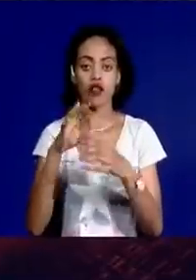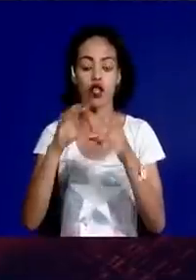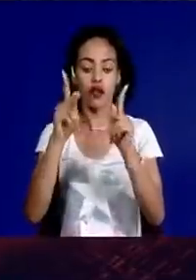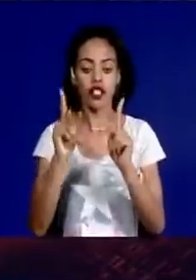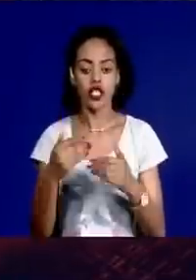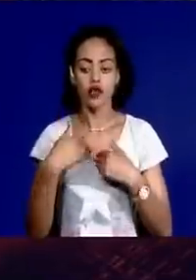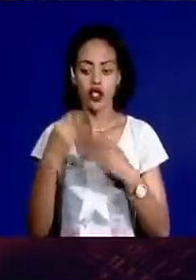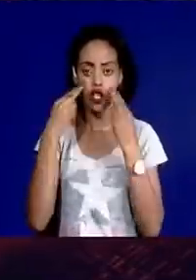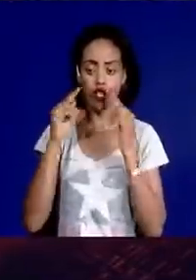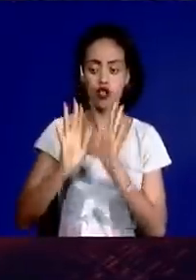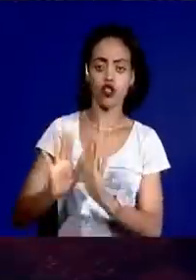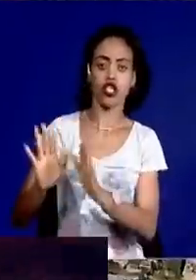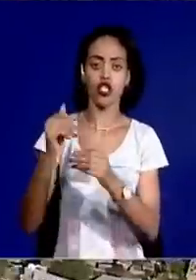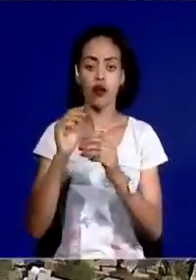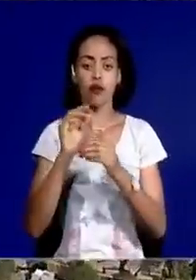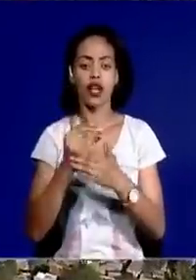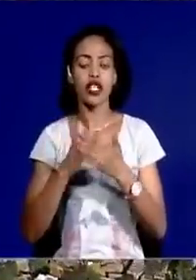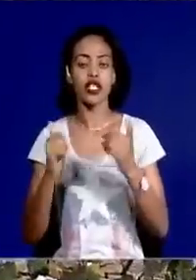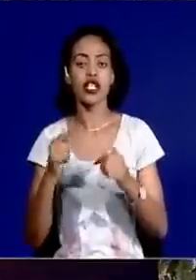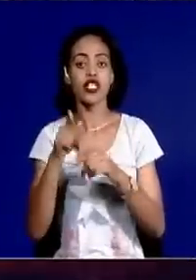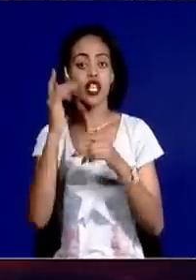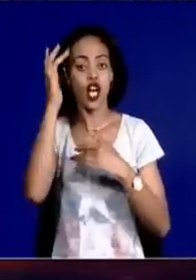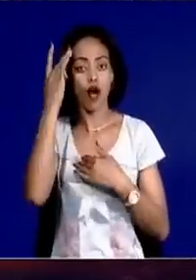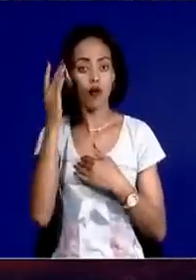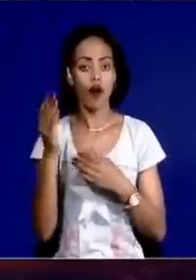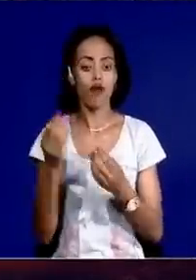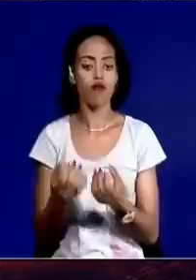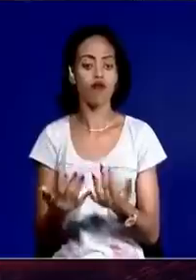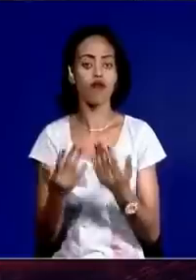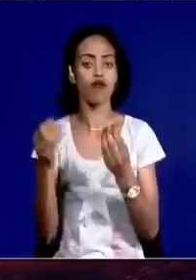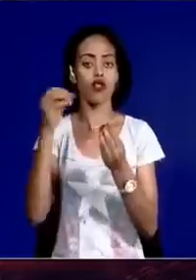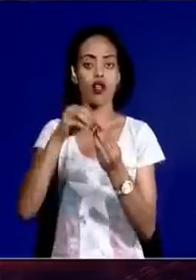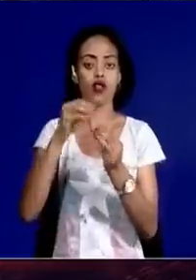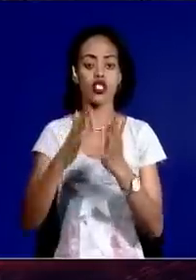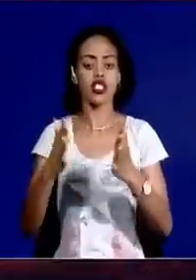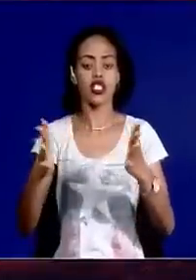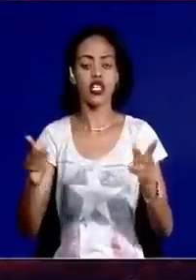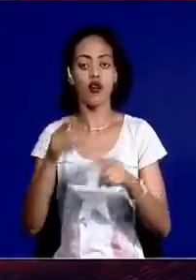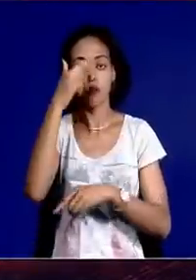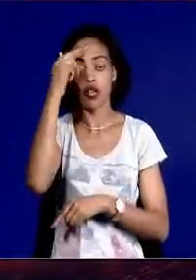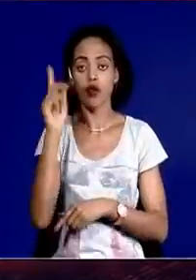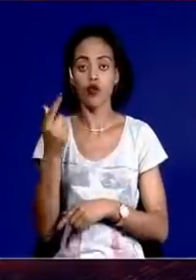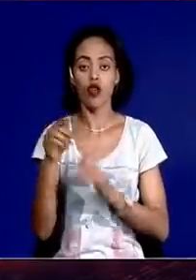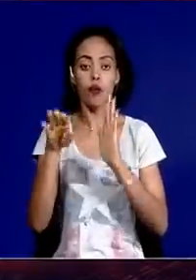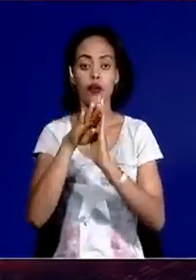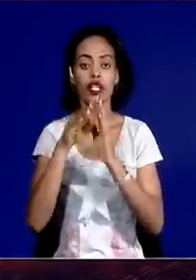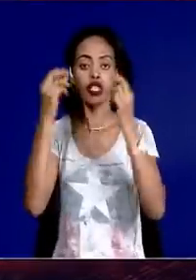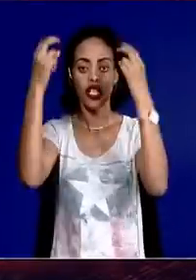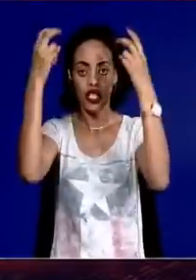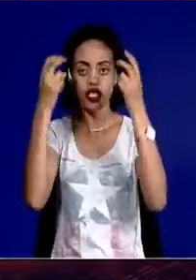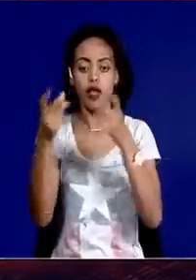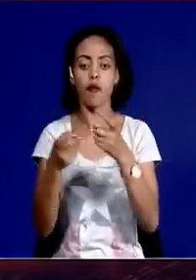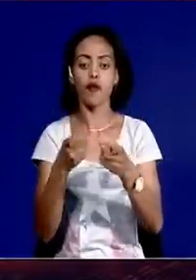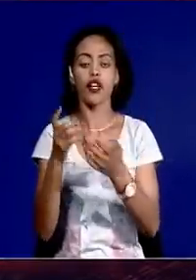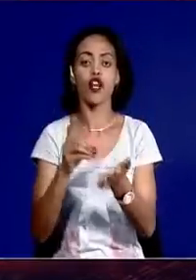الرأشة للتنتن من أستقد داسنتن اتحمام فخم إن بلك اللاوع مخنيات يخون كم زلو مخت الرئيس من محدار تقرأي